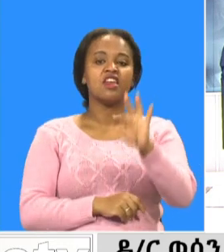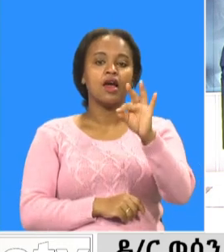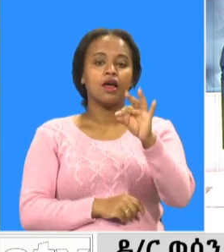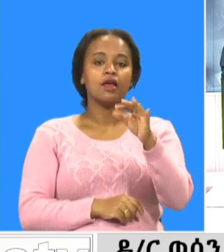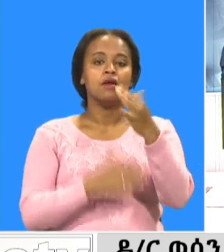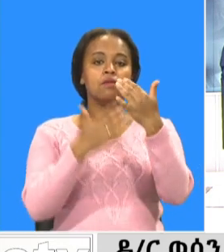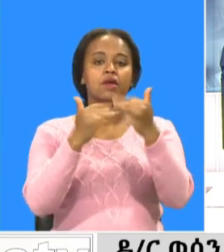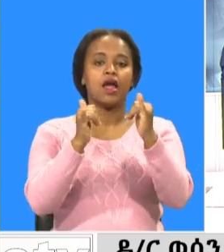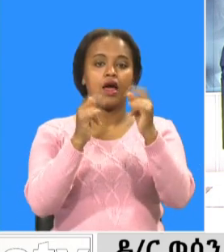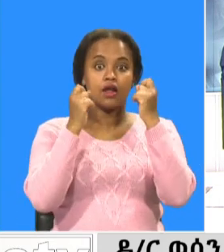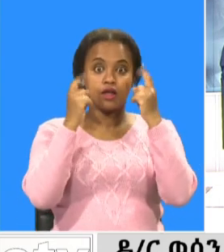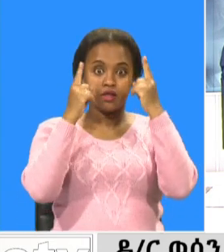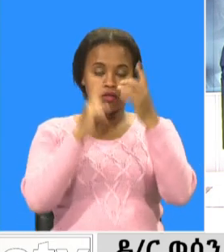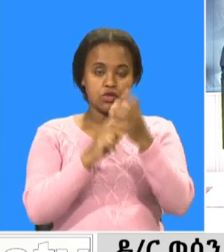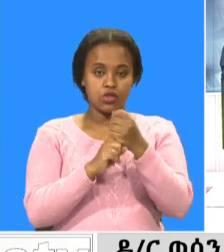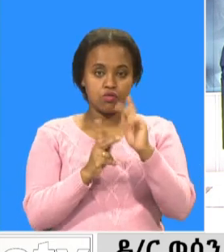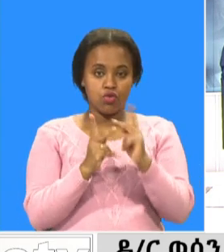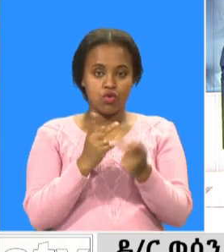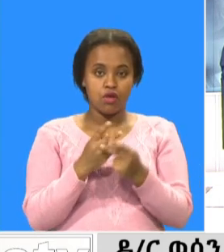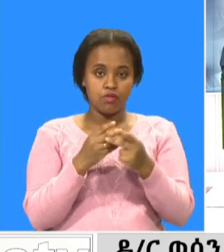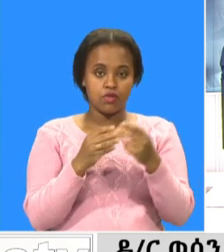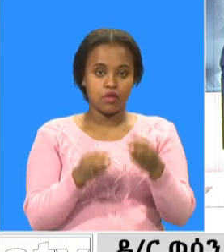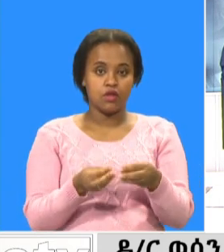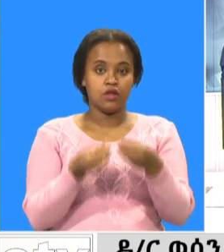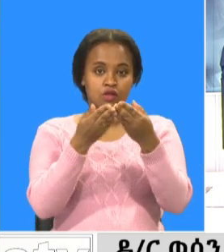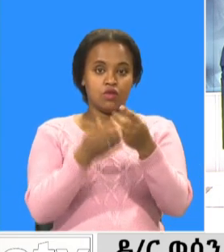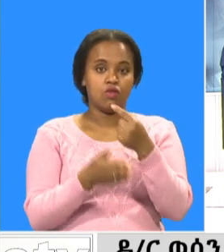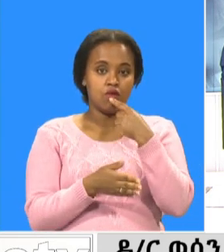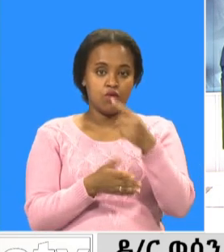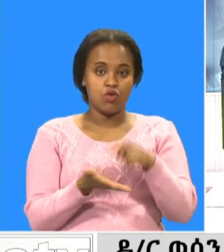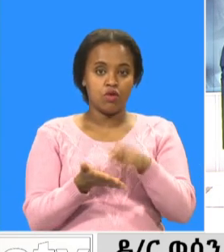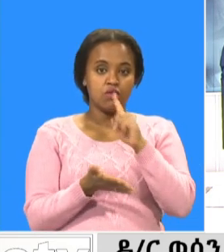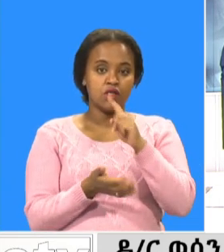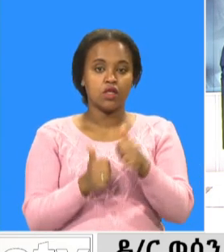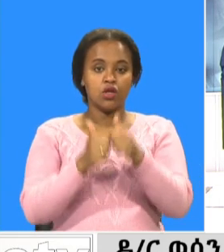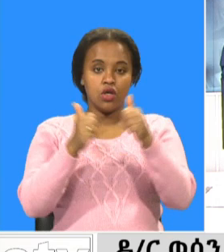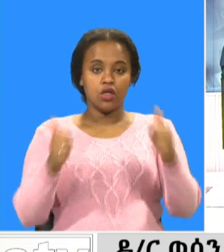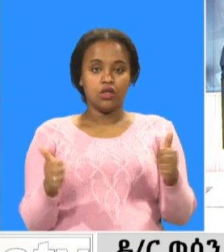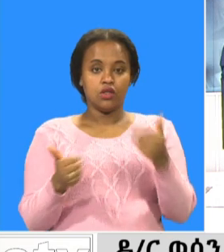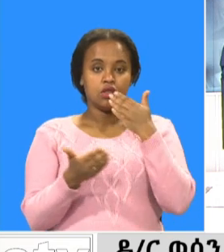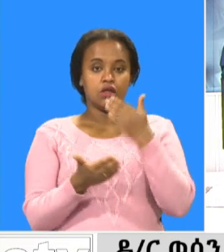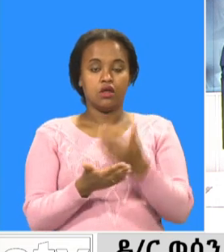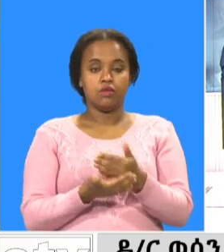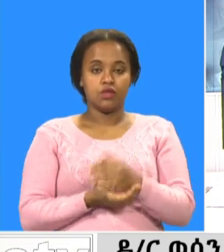ያህል የግንዛቤ ማስጨበጫ ፕሮግራም ተሰርቷል የሚለውን ለማንሳት ነው።